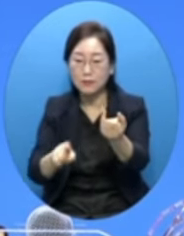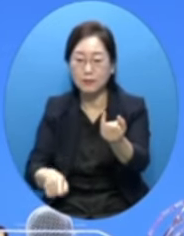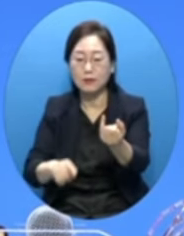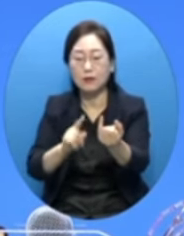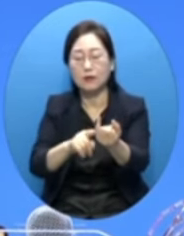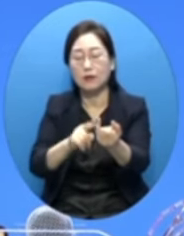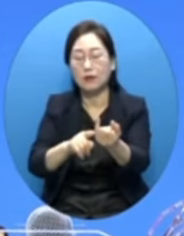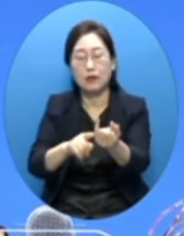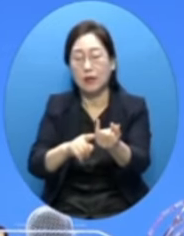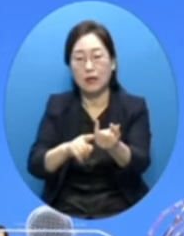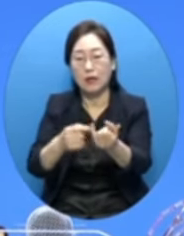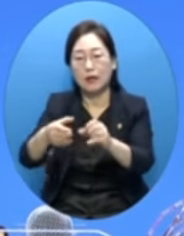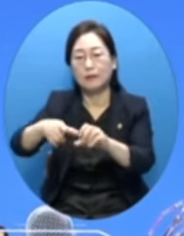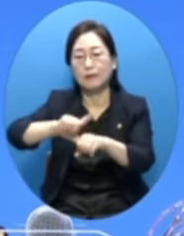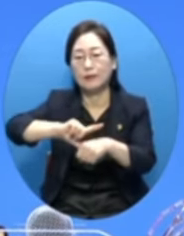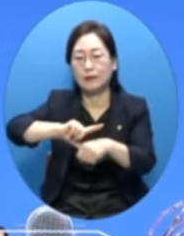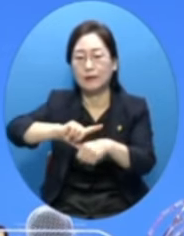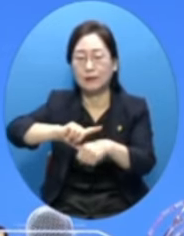너무 진행만 해서